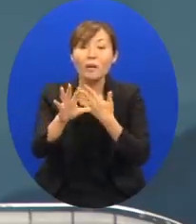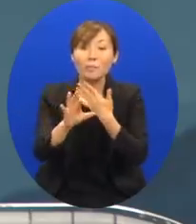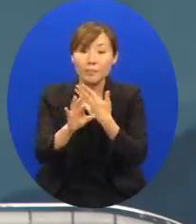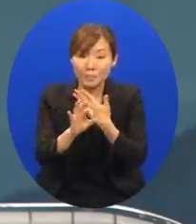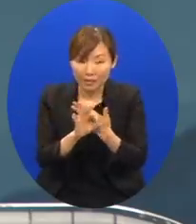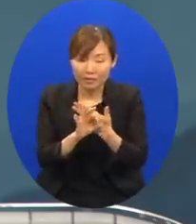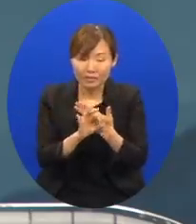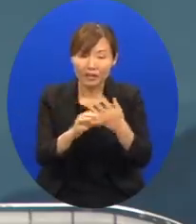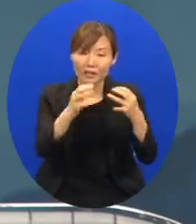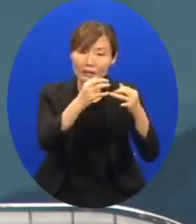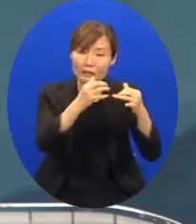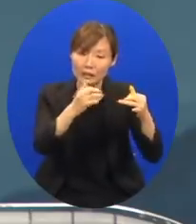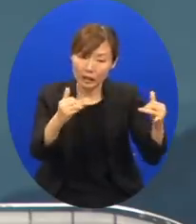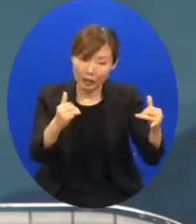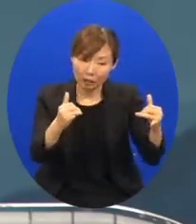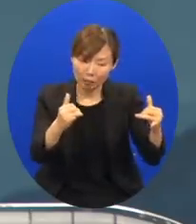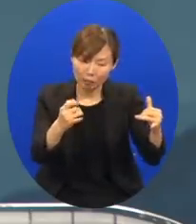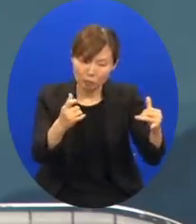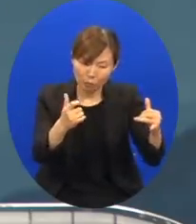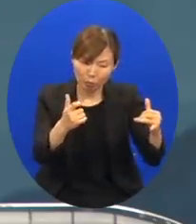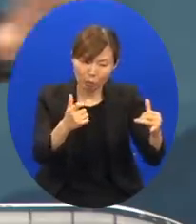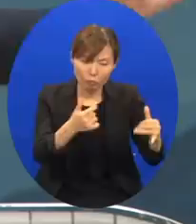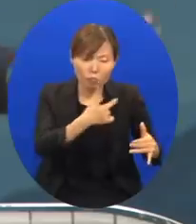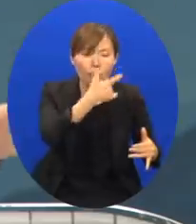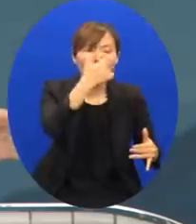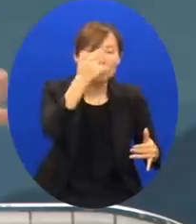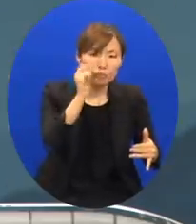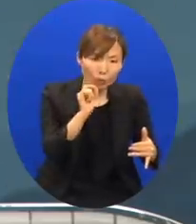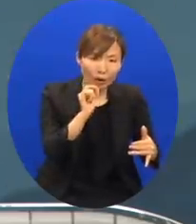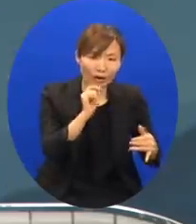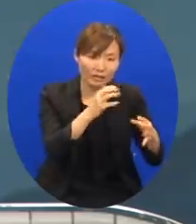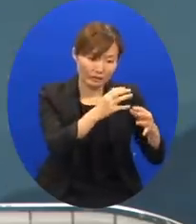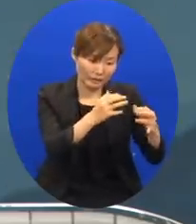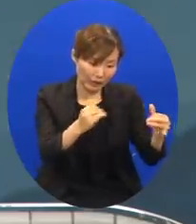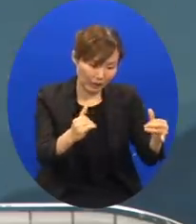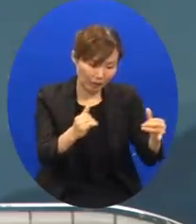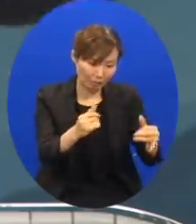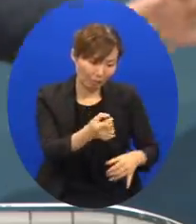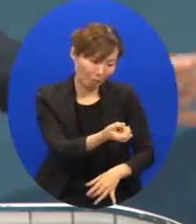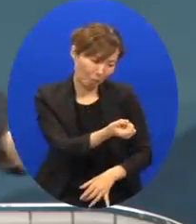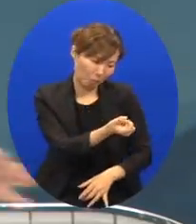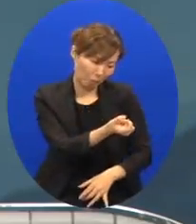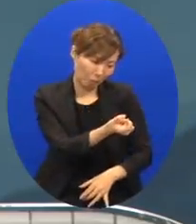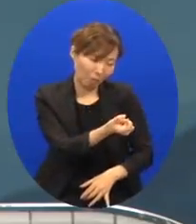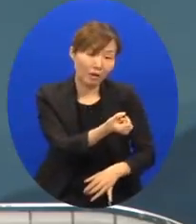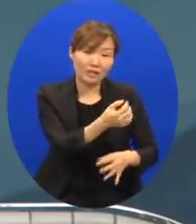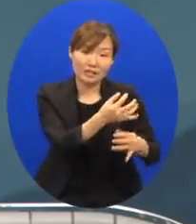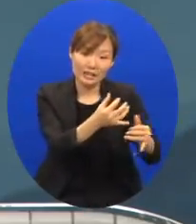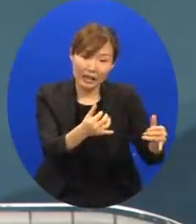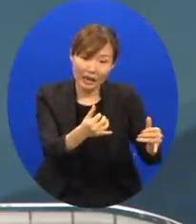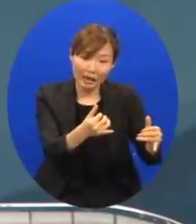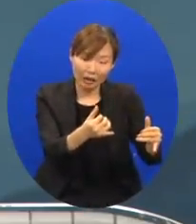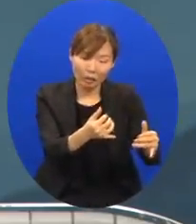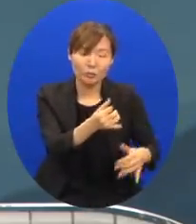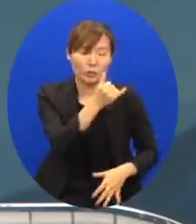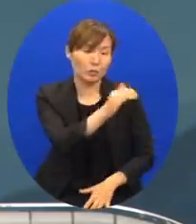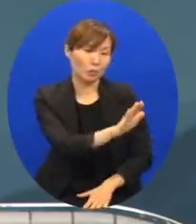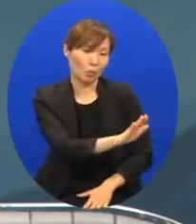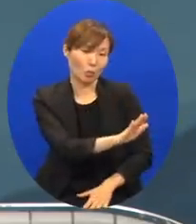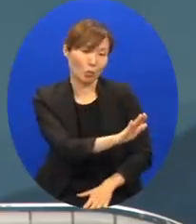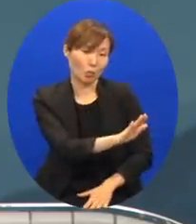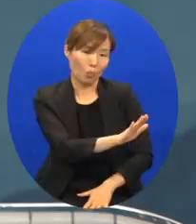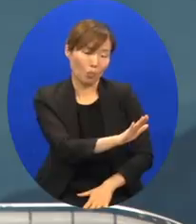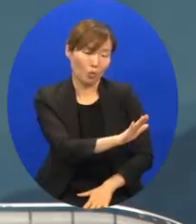진화가 덜된 그런 존재가 있어야 합니다 있는 정도가 아니고 많아야 됩니다 그리고 우리